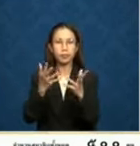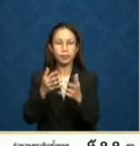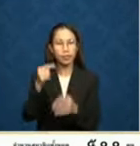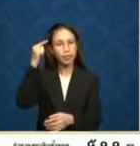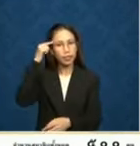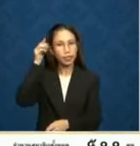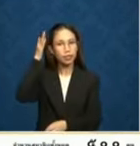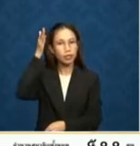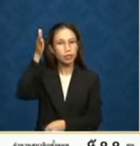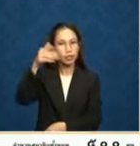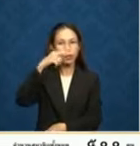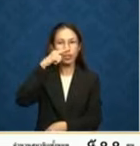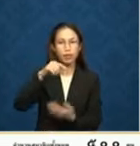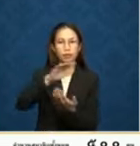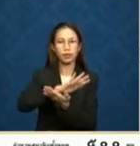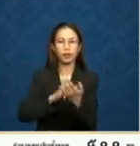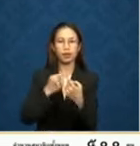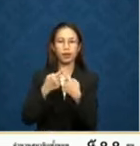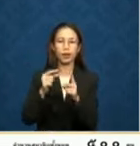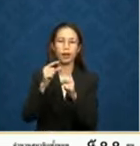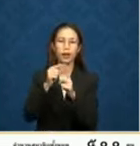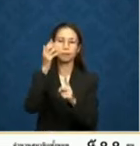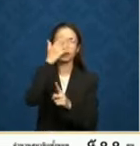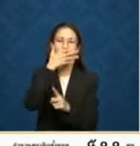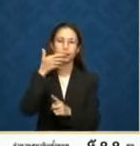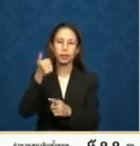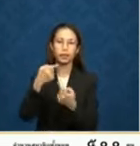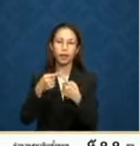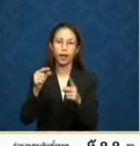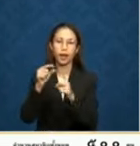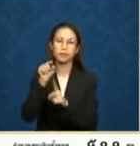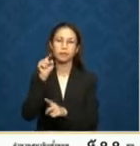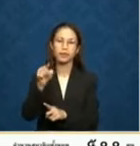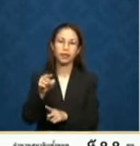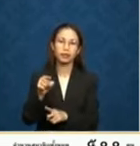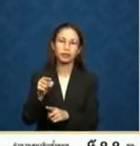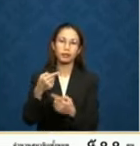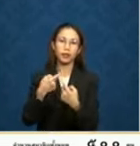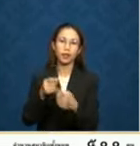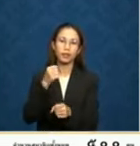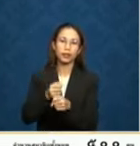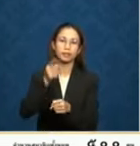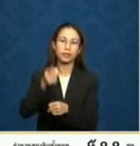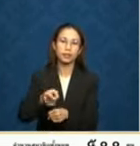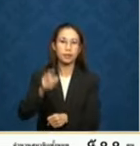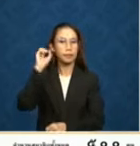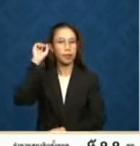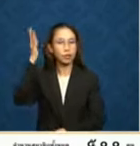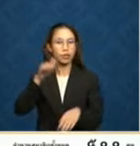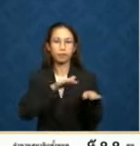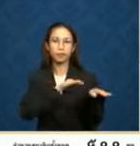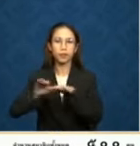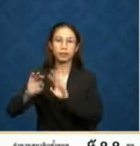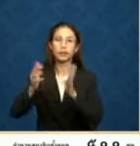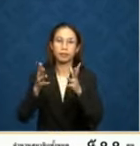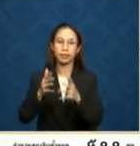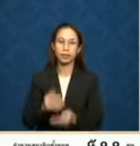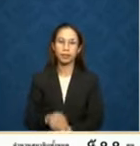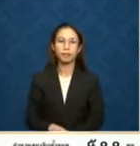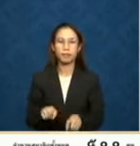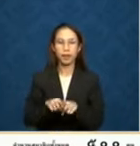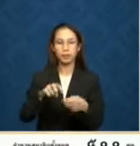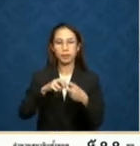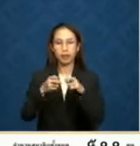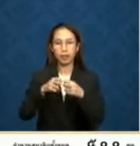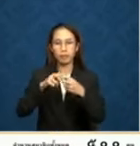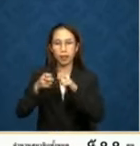ประเทศมีแค่บัส siempreรูกับคำสงการรอยแต่ไม่มีความเข้าใจไม่มความพร้อมมตะสานปัห